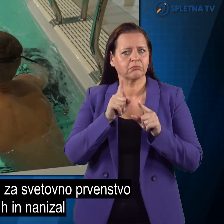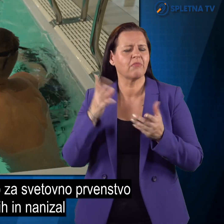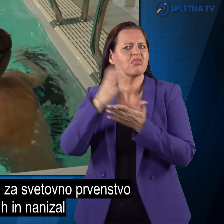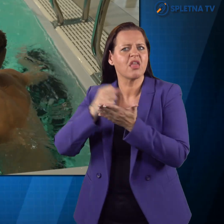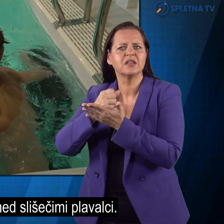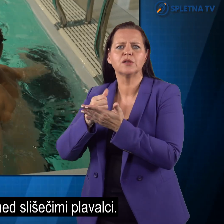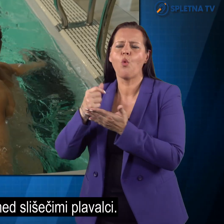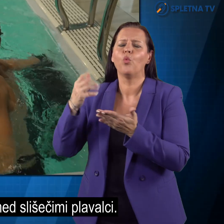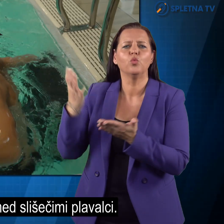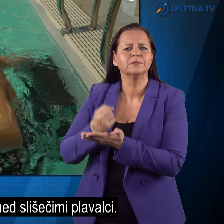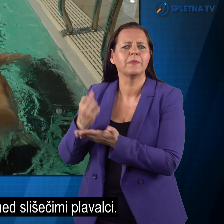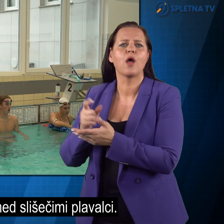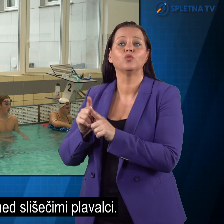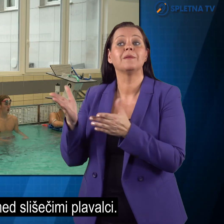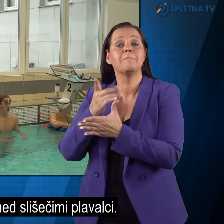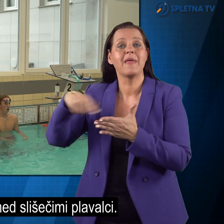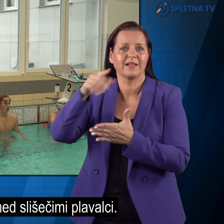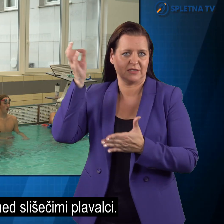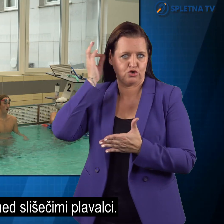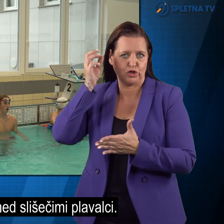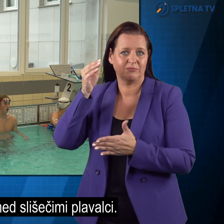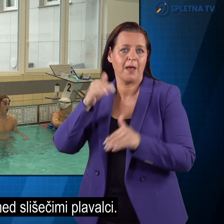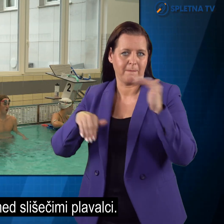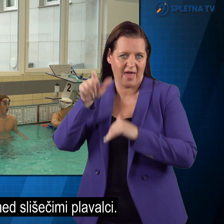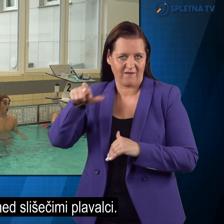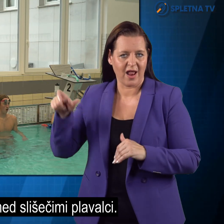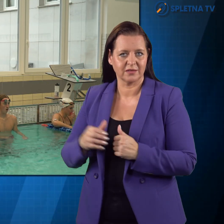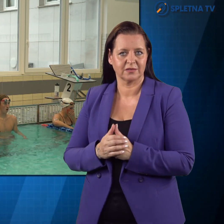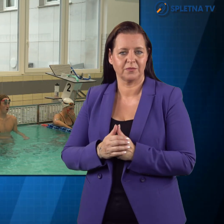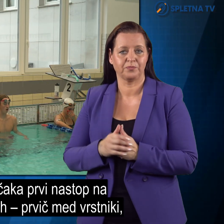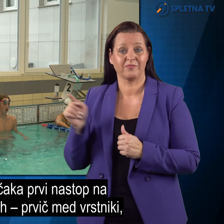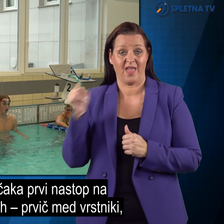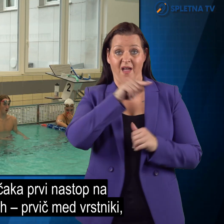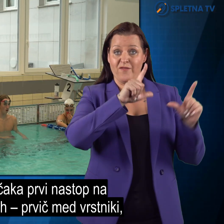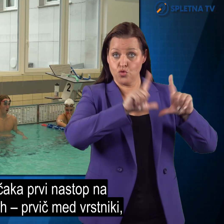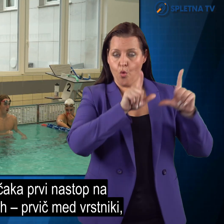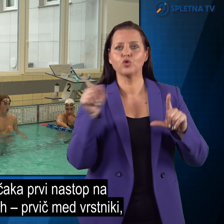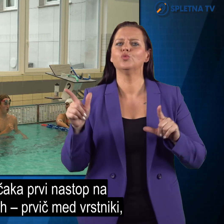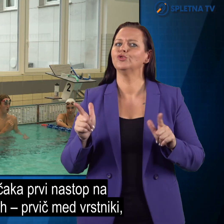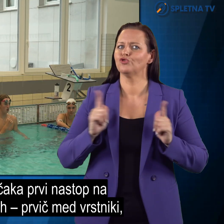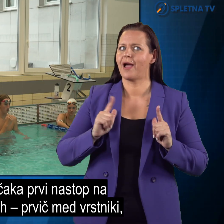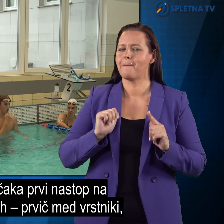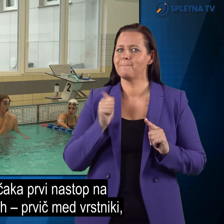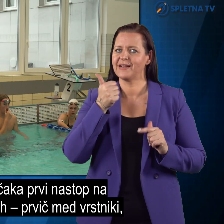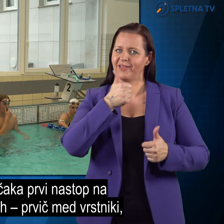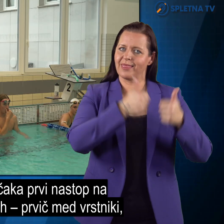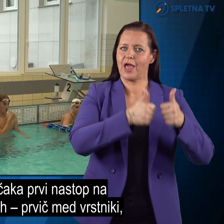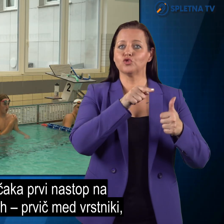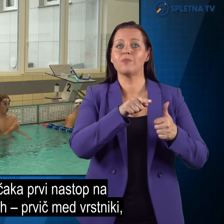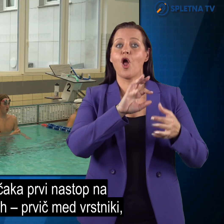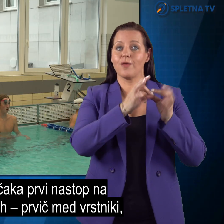nanizal uspehe tudi med slišečimi plavalci. V Tokiu ga čaka prvi nastop na